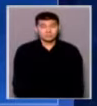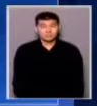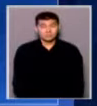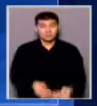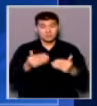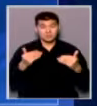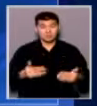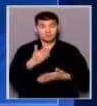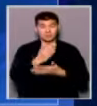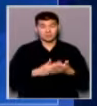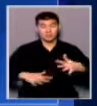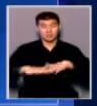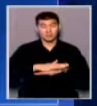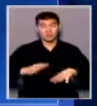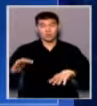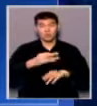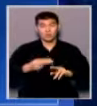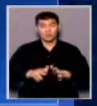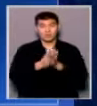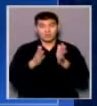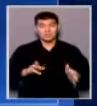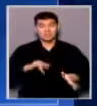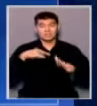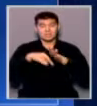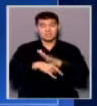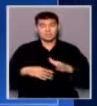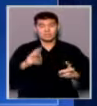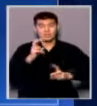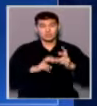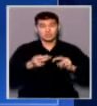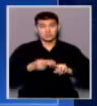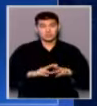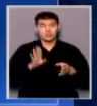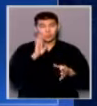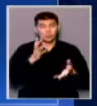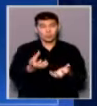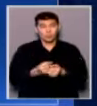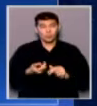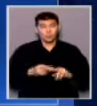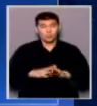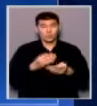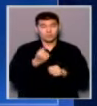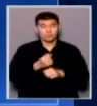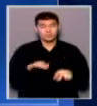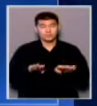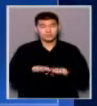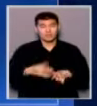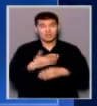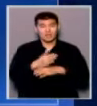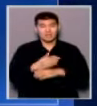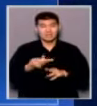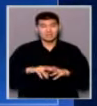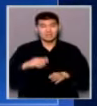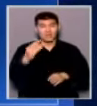Сейчас часть населения области и ряд крупных нефтедобывающих предприятий региона потребляют воду из магистрального водовода